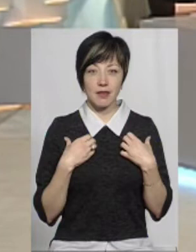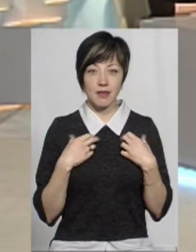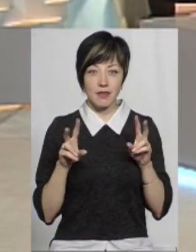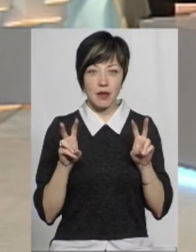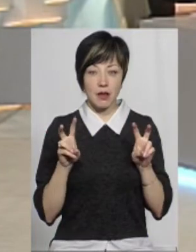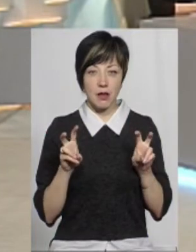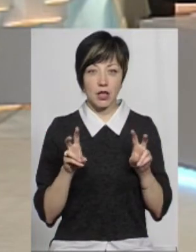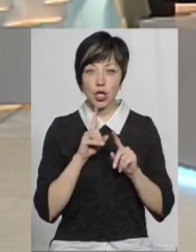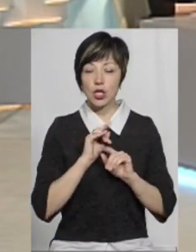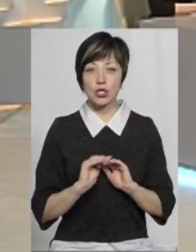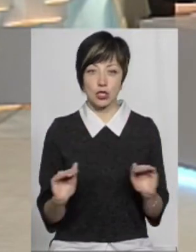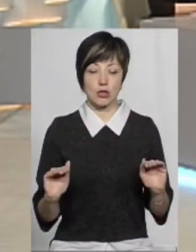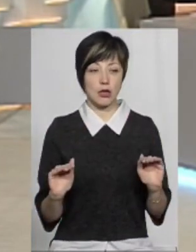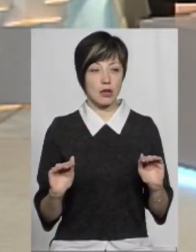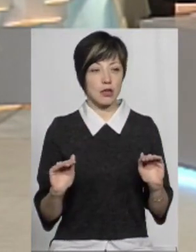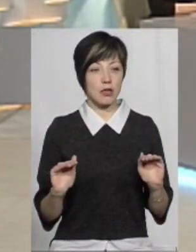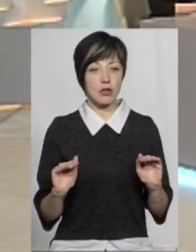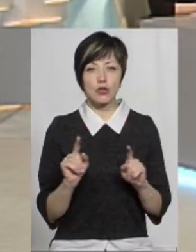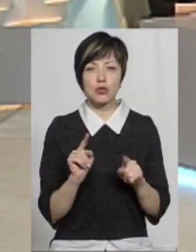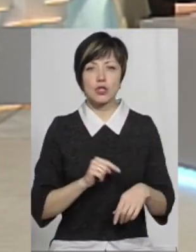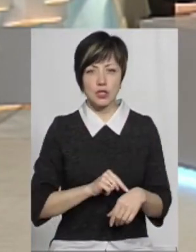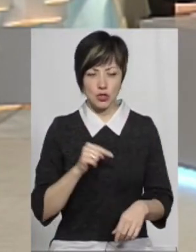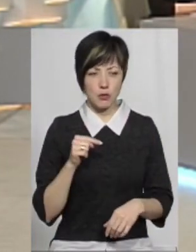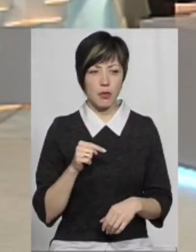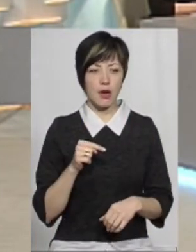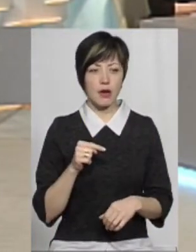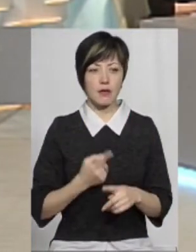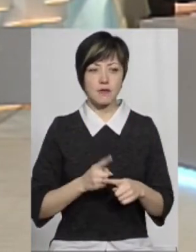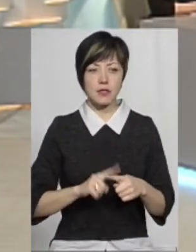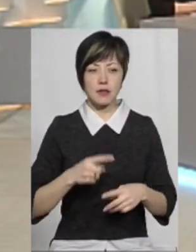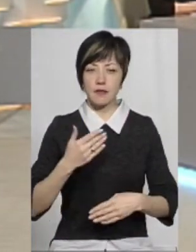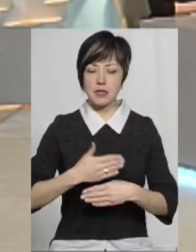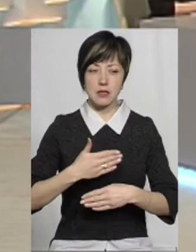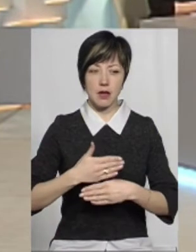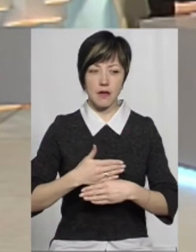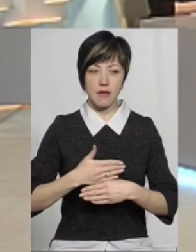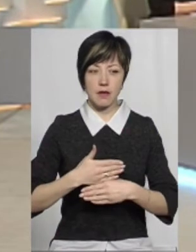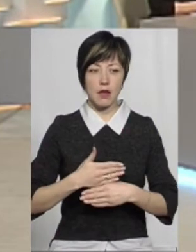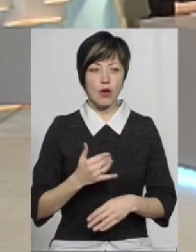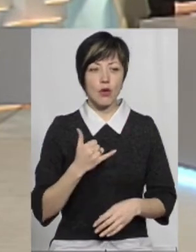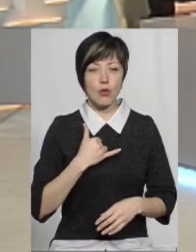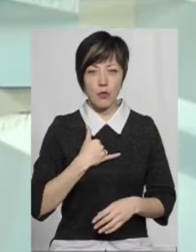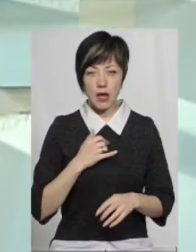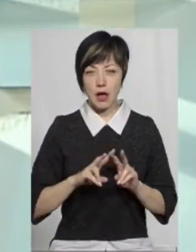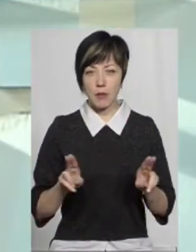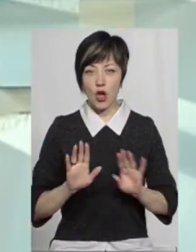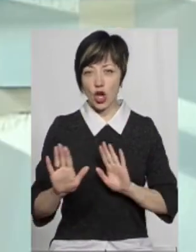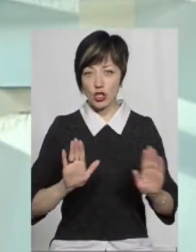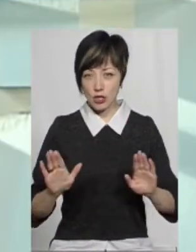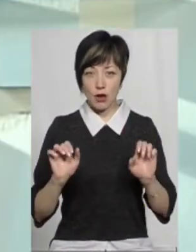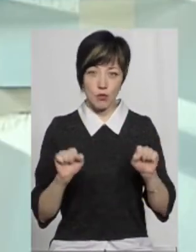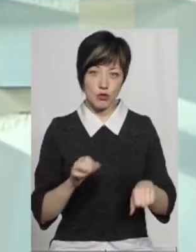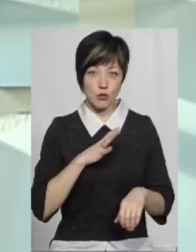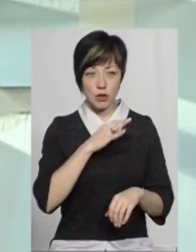в лапках тиша, значить, щось зачіпає в цій виставі. В мене, як в режисера, можуть